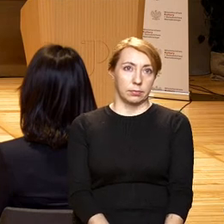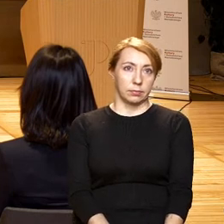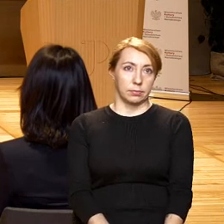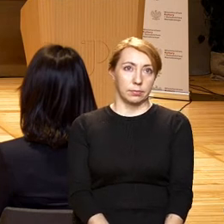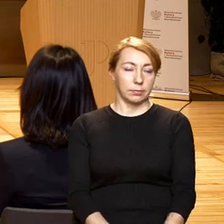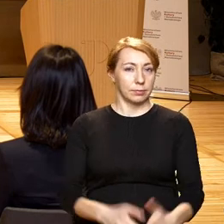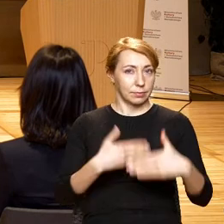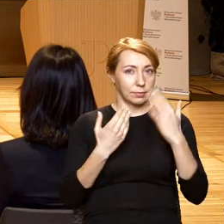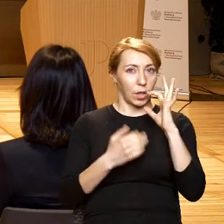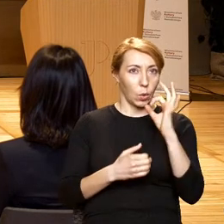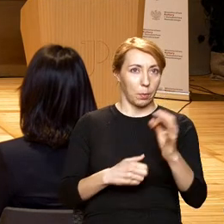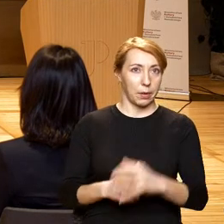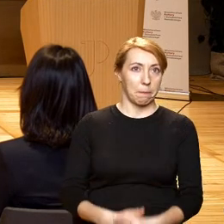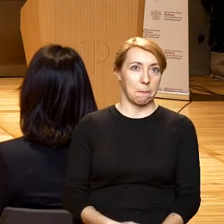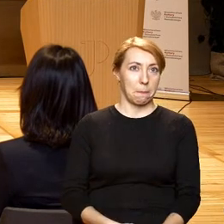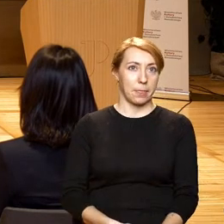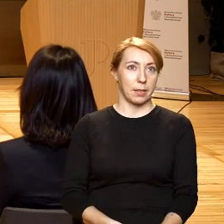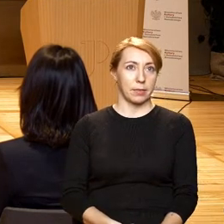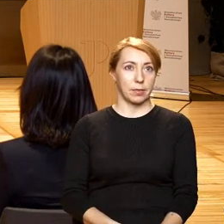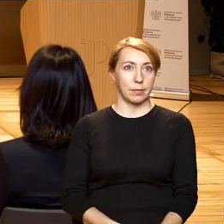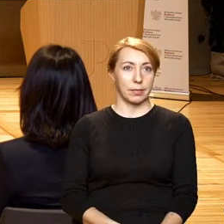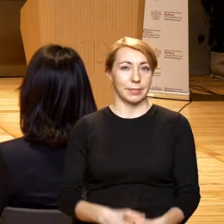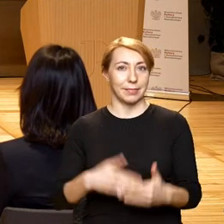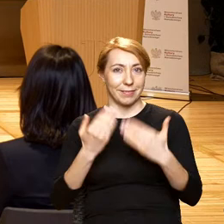Dzień dobry.